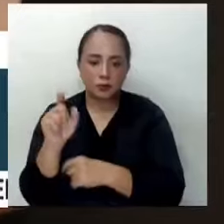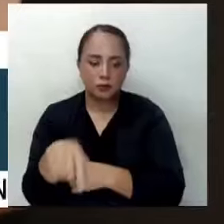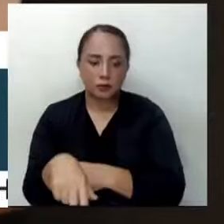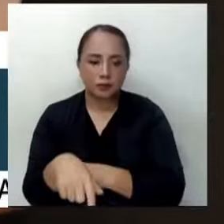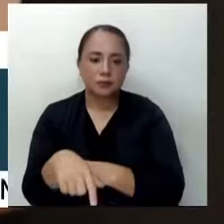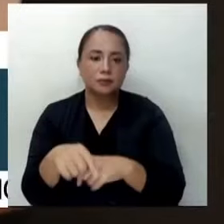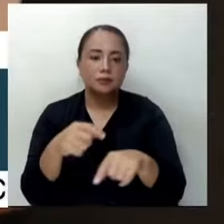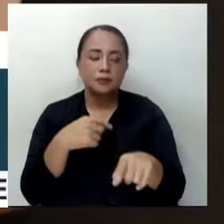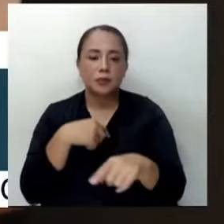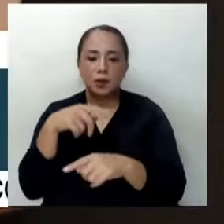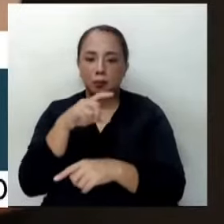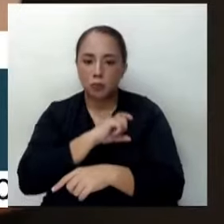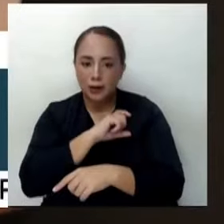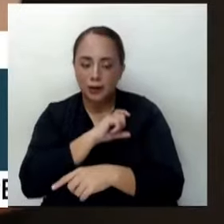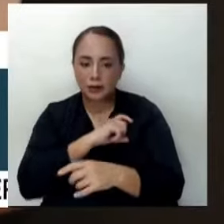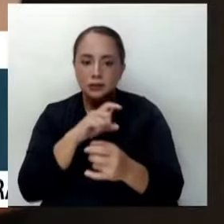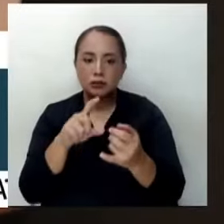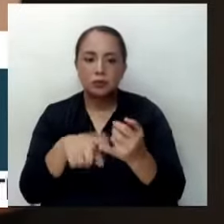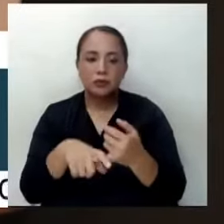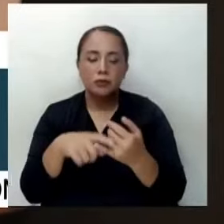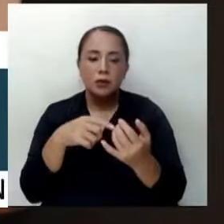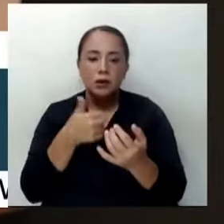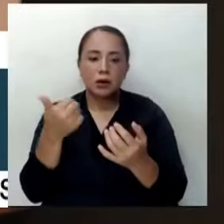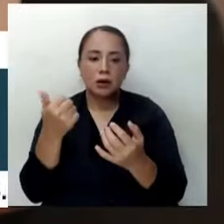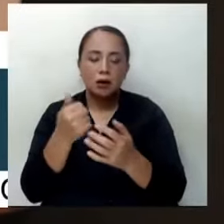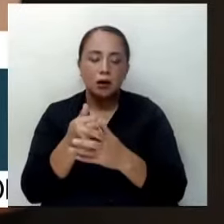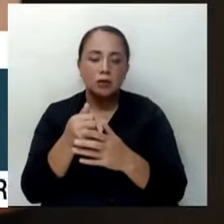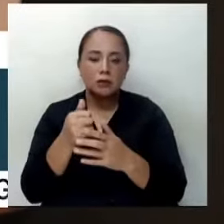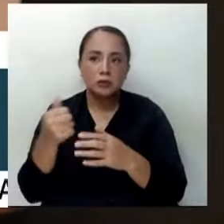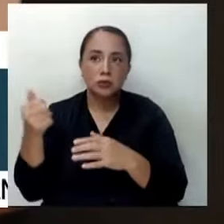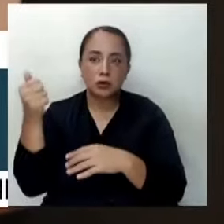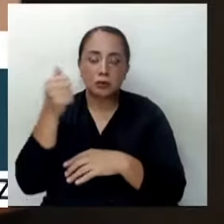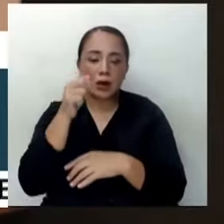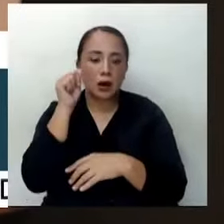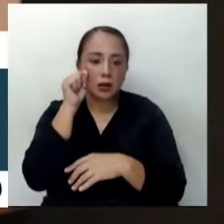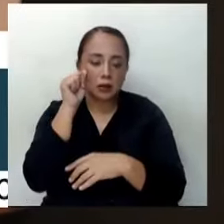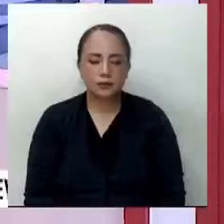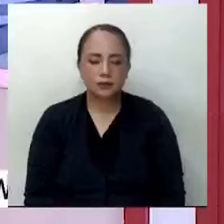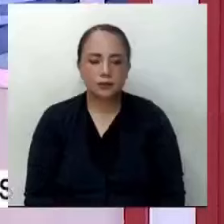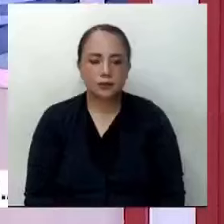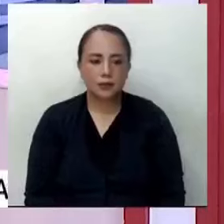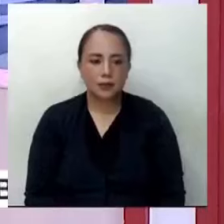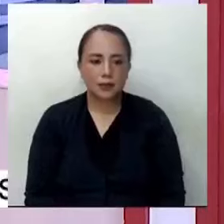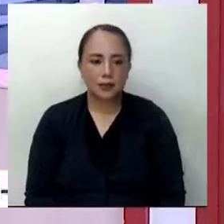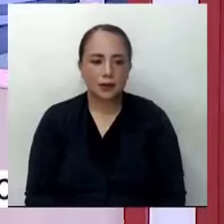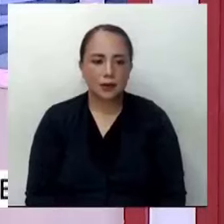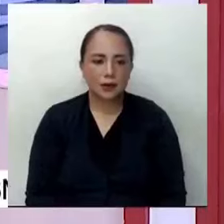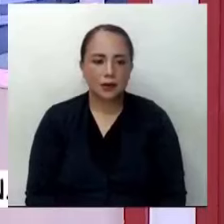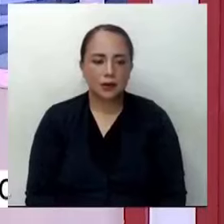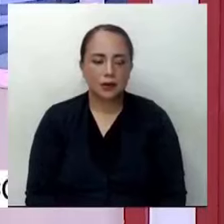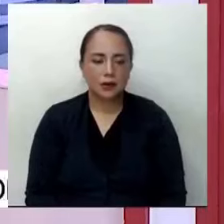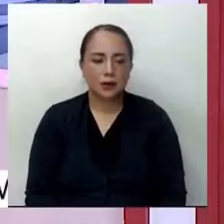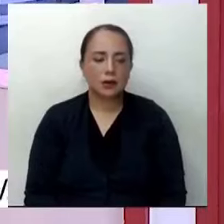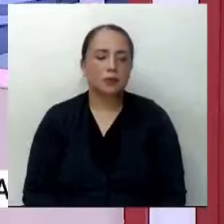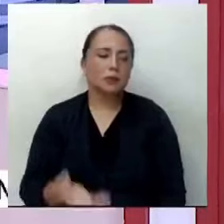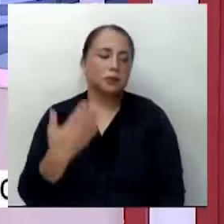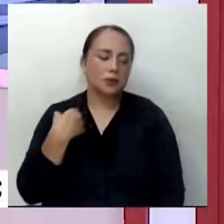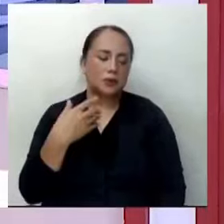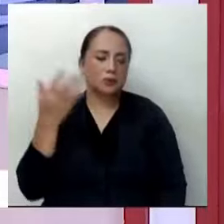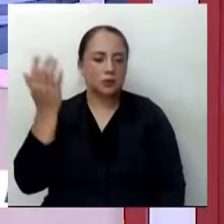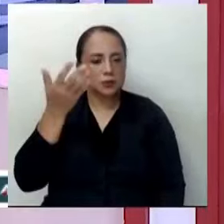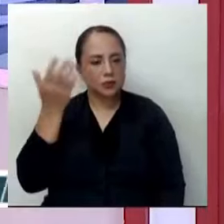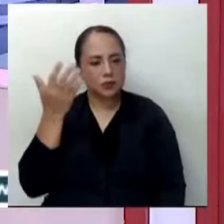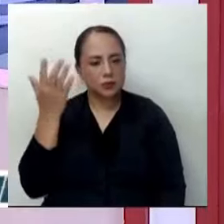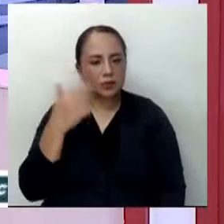PNP at ni Chairman Altenco, at ngayon lumalago pa yung revenue. House Speaker Romualdez believes China